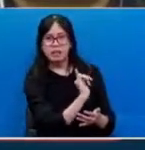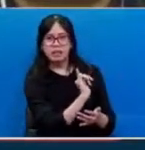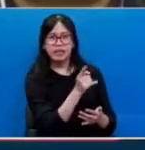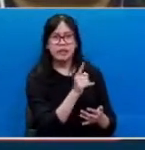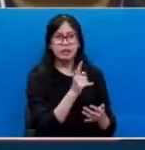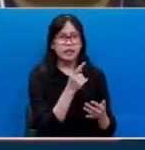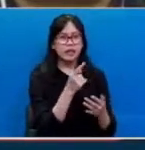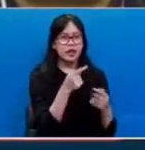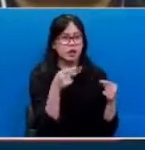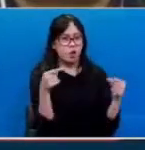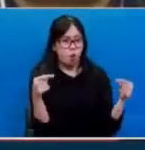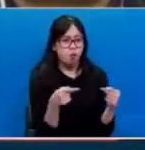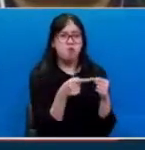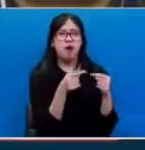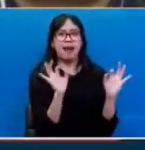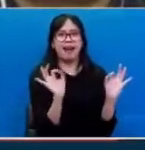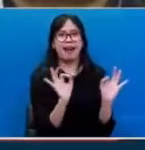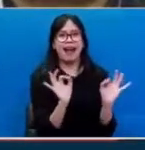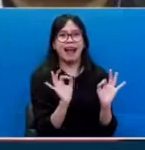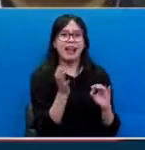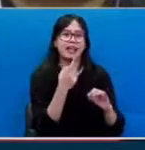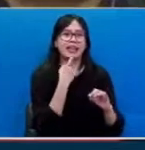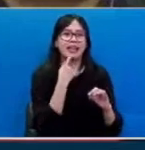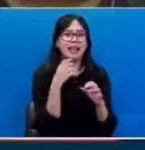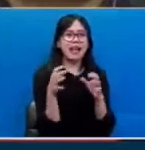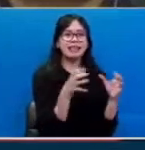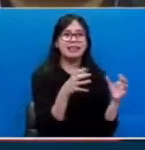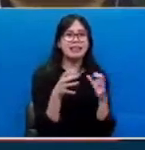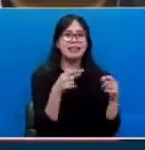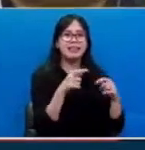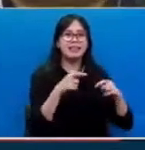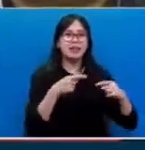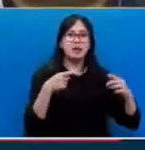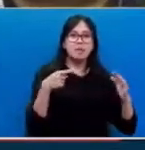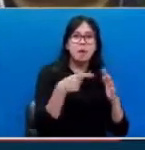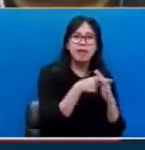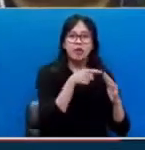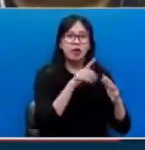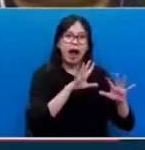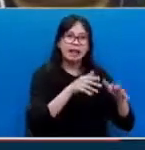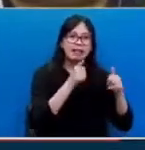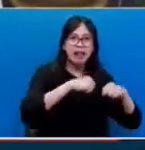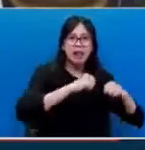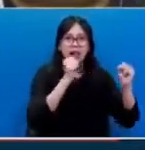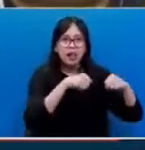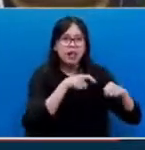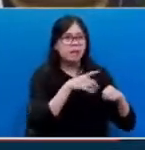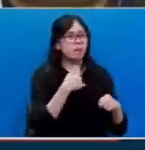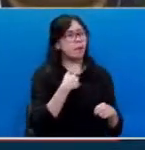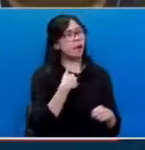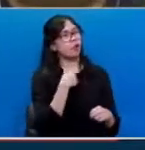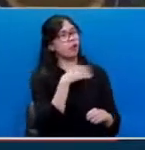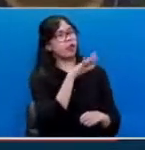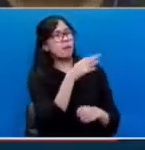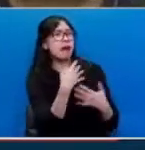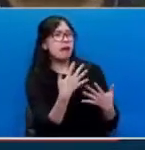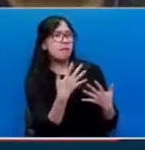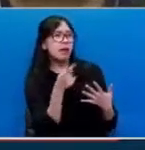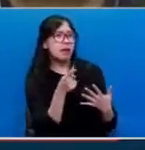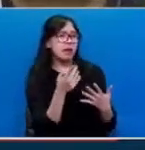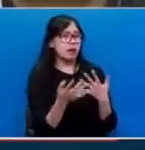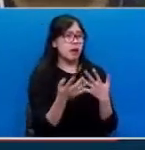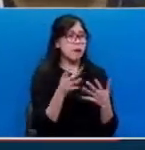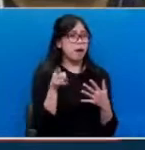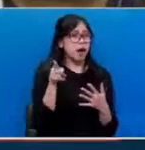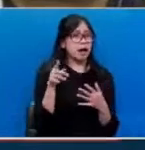Senada tidak ada relevansinya dengan gugatan hasil pemilu anda melihat ini bisa memenangkan atau membantu